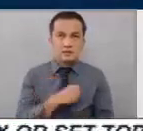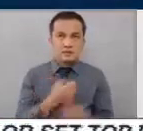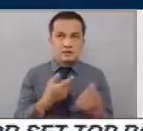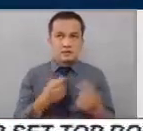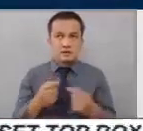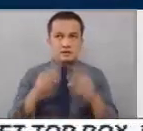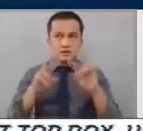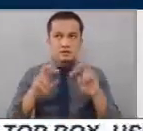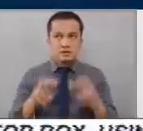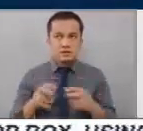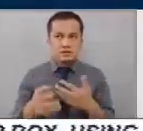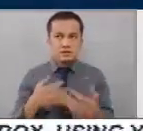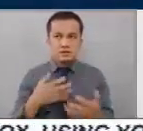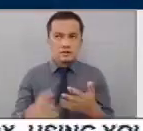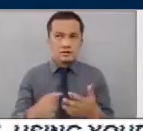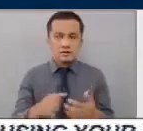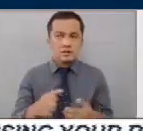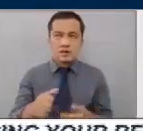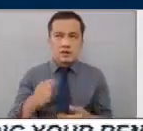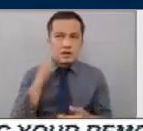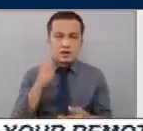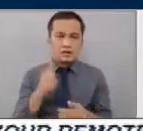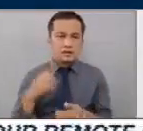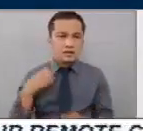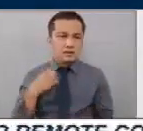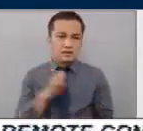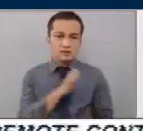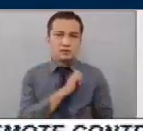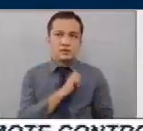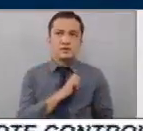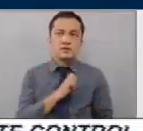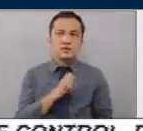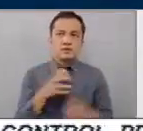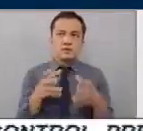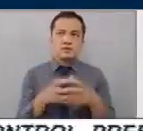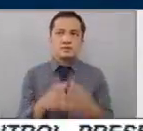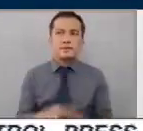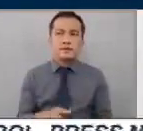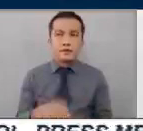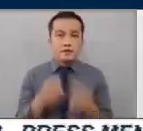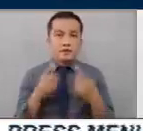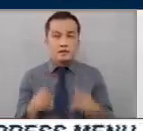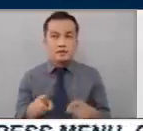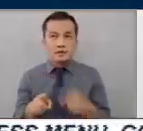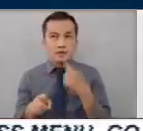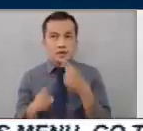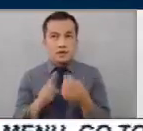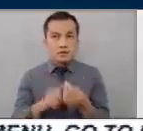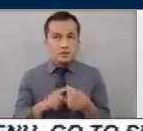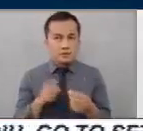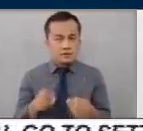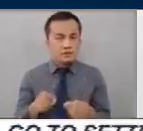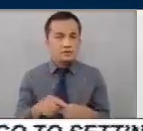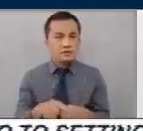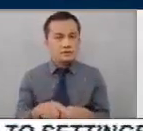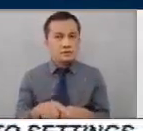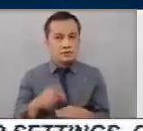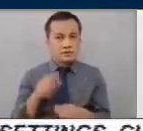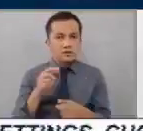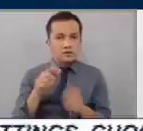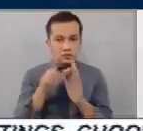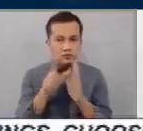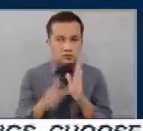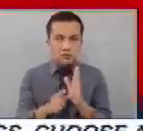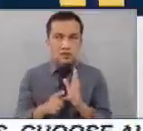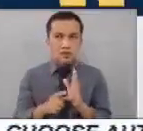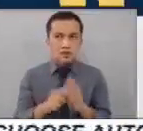kongresista na kinukonsideran niya ang pagtakbo sa Senado o kaya naman ay ang pagre-retiro na lamang sa